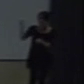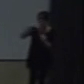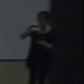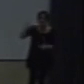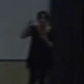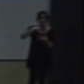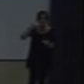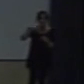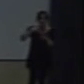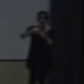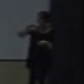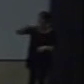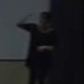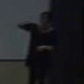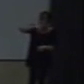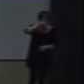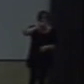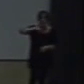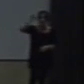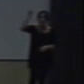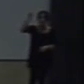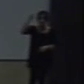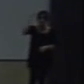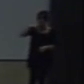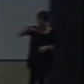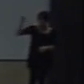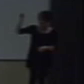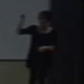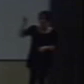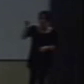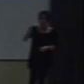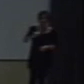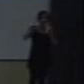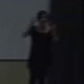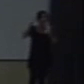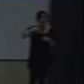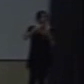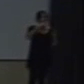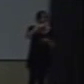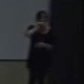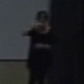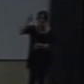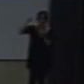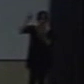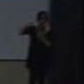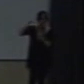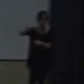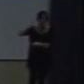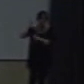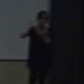diguéssim, fil per randa de tot el que havia passat, que t'havia arribat a través de gent que ho havia vist, però